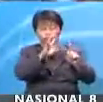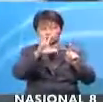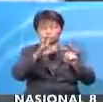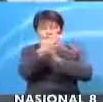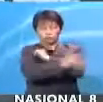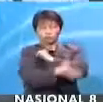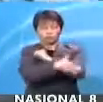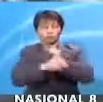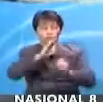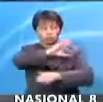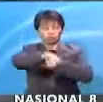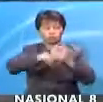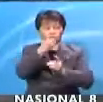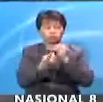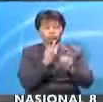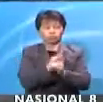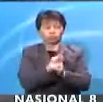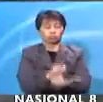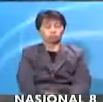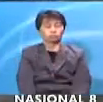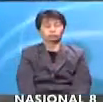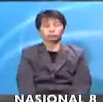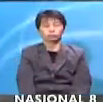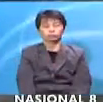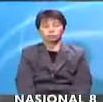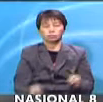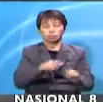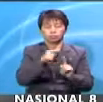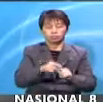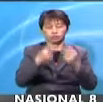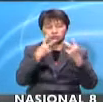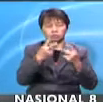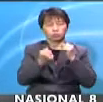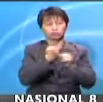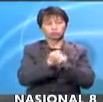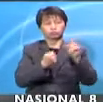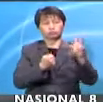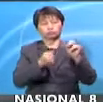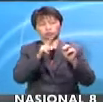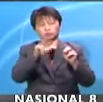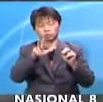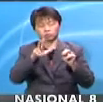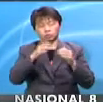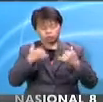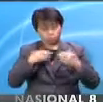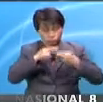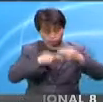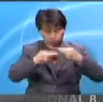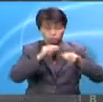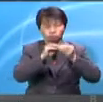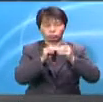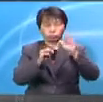buah negara seluruh dunia apabila kita melihat kedudukan kita pada tahun 2013 di tanggal 53